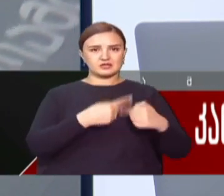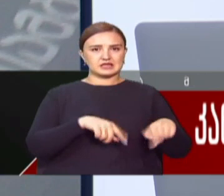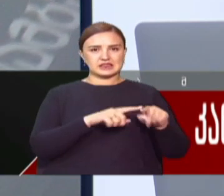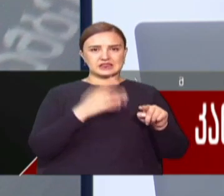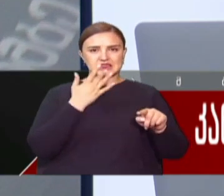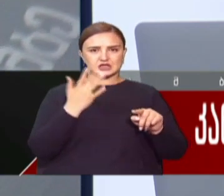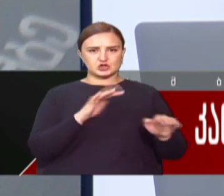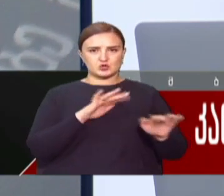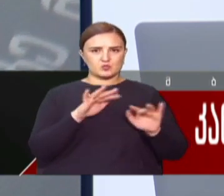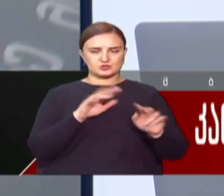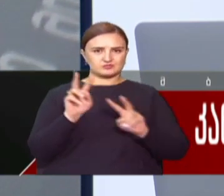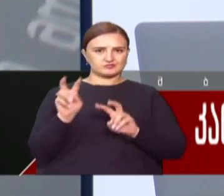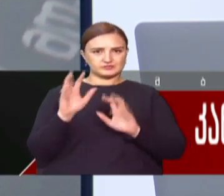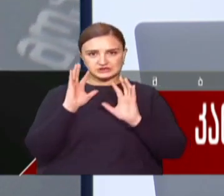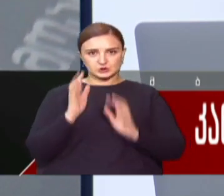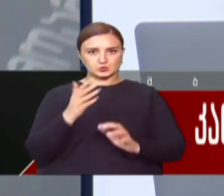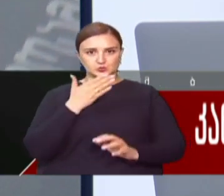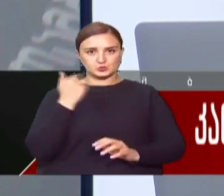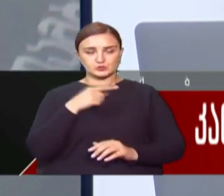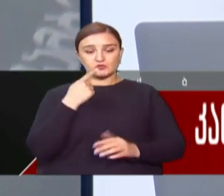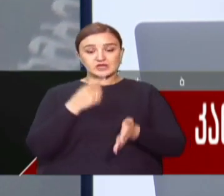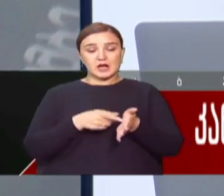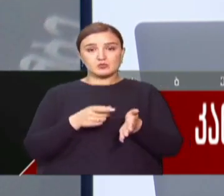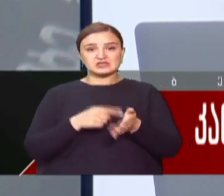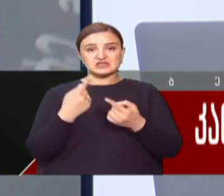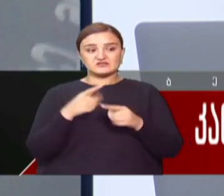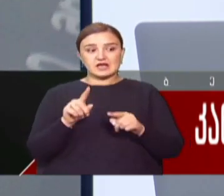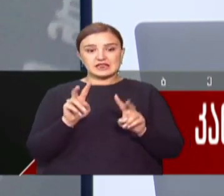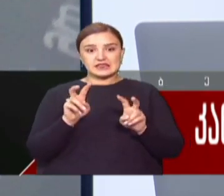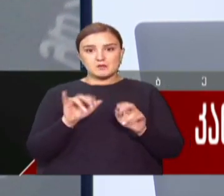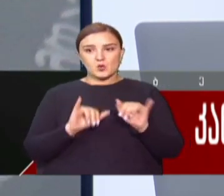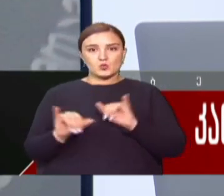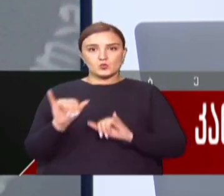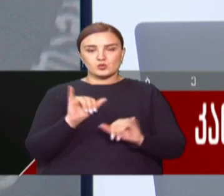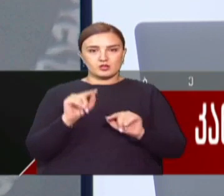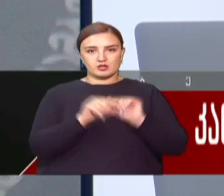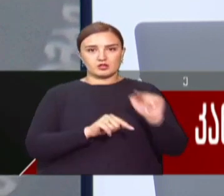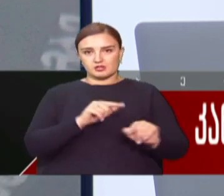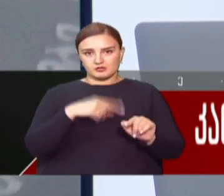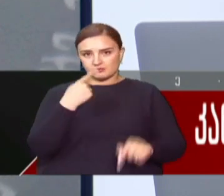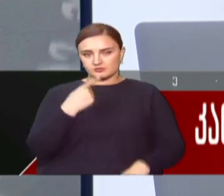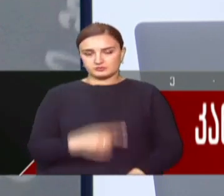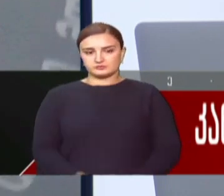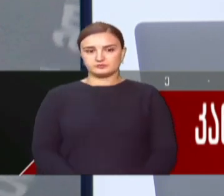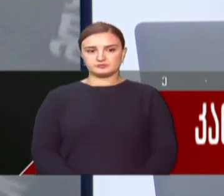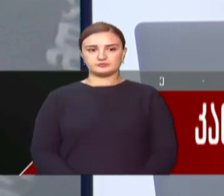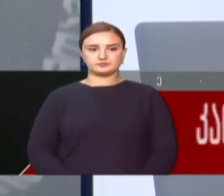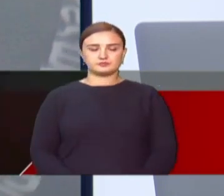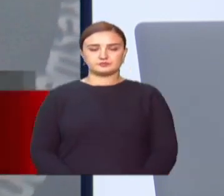natsionalur mozdraobashi mimdinare gamudzebas sva politikuri protsesebis gadaparvis mstveloba dapaseben salome kokiashvili